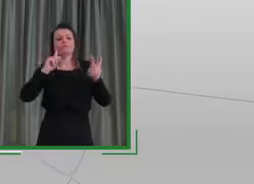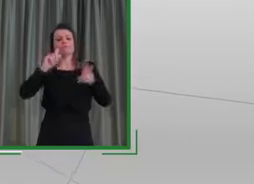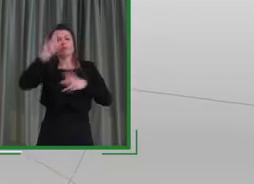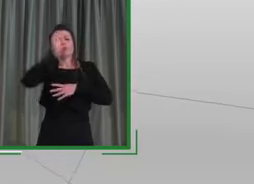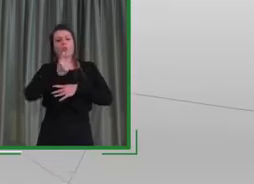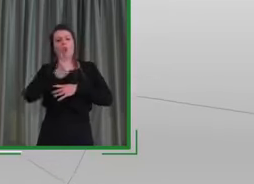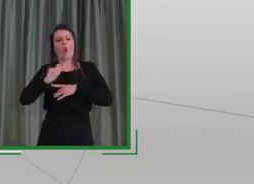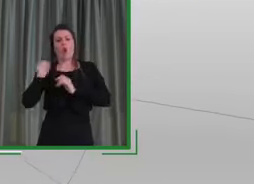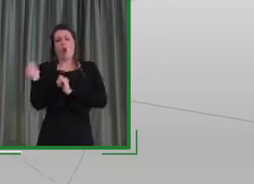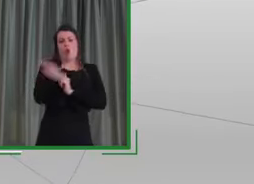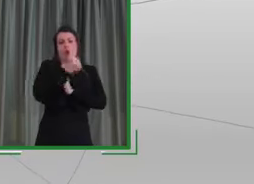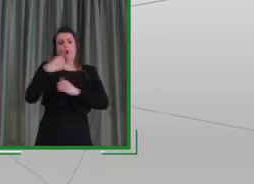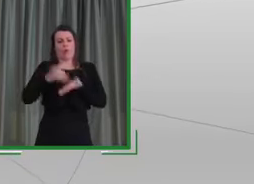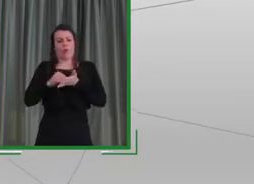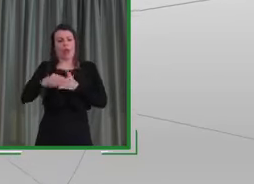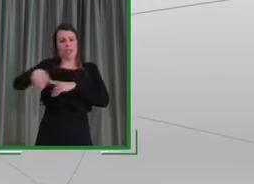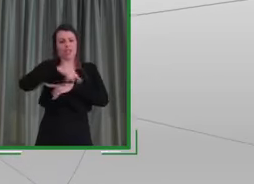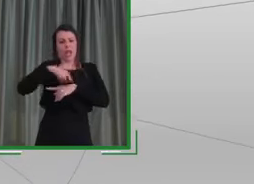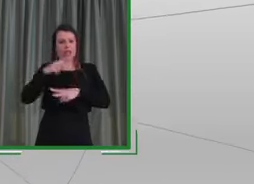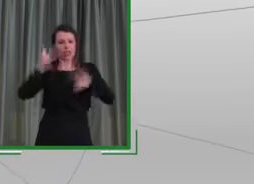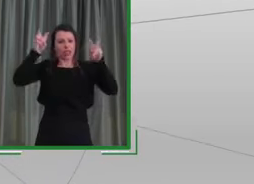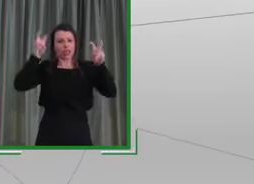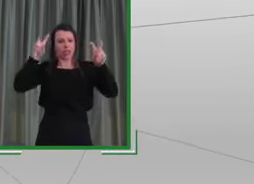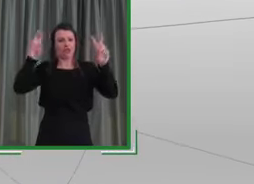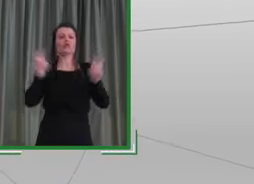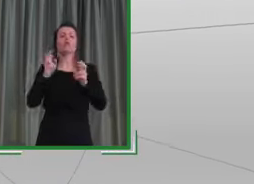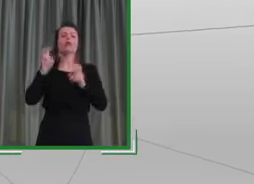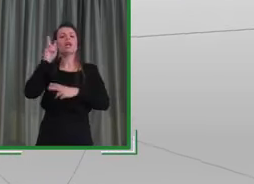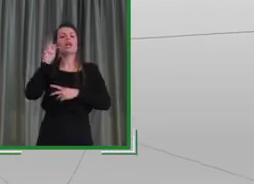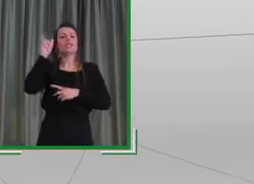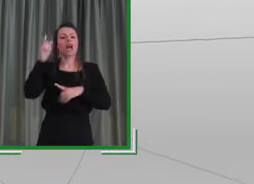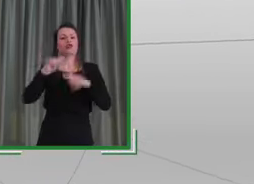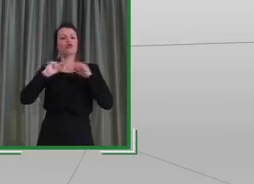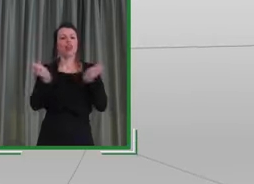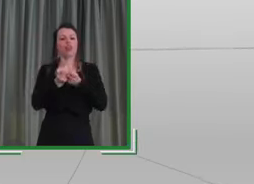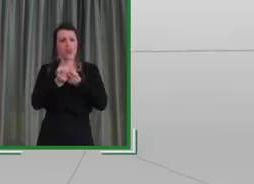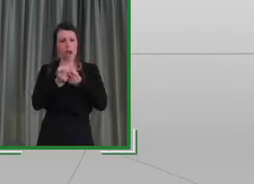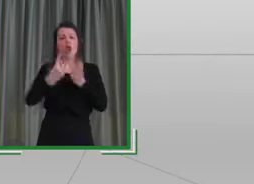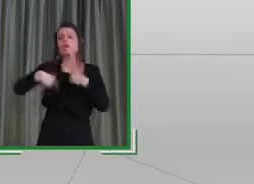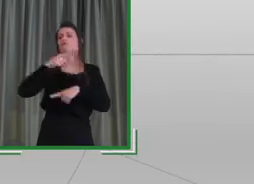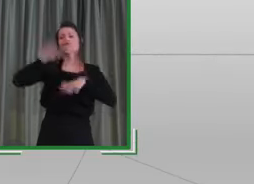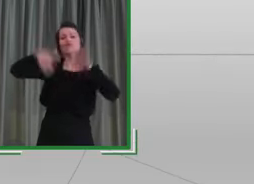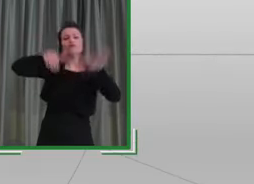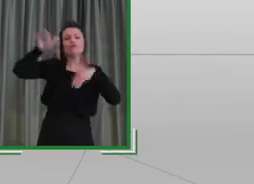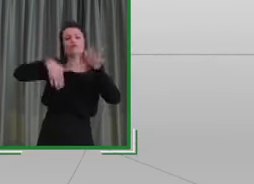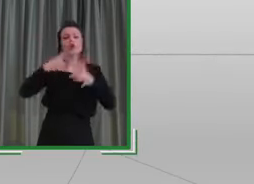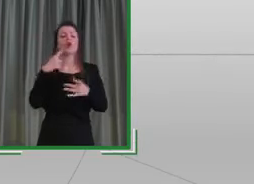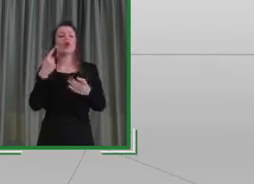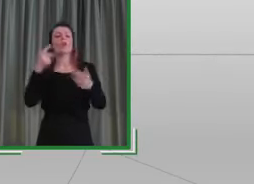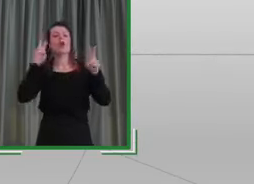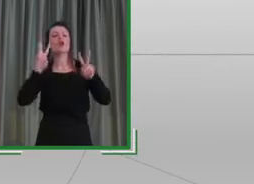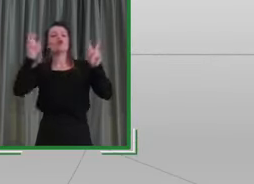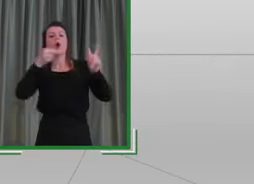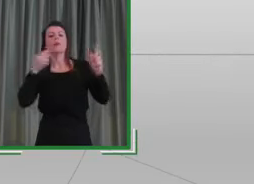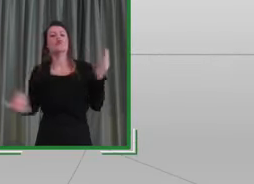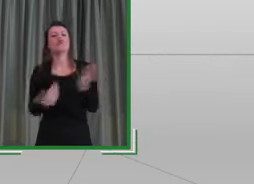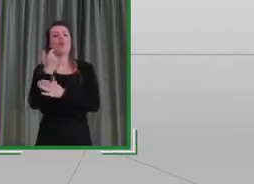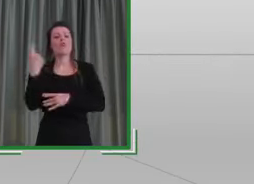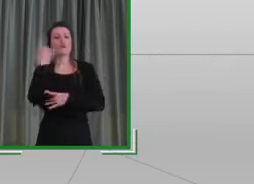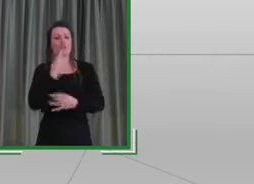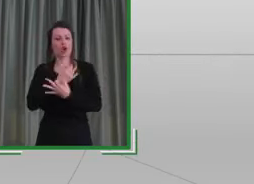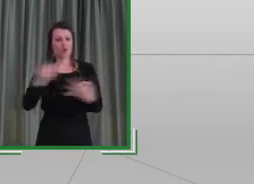abbiamo chiesto a delle università di affiancarsi a questo tavolo abbiamo quindi aperto quindi